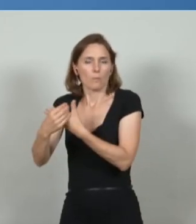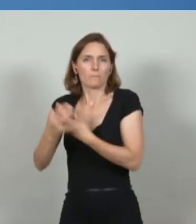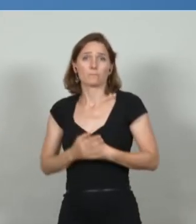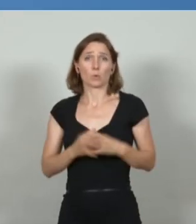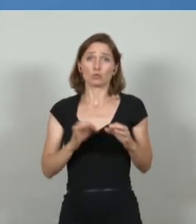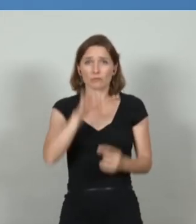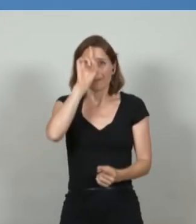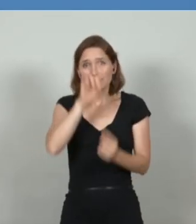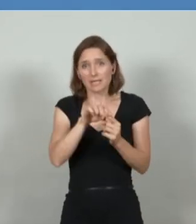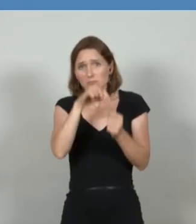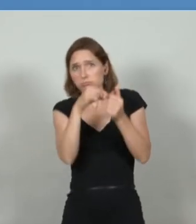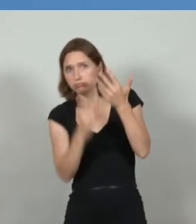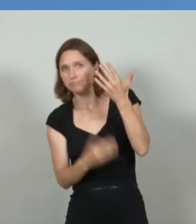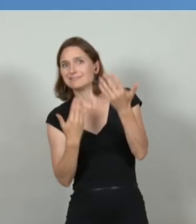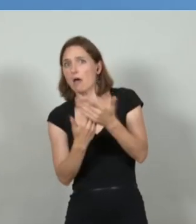importantes